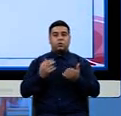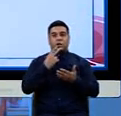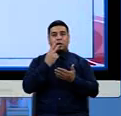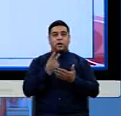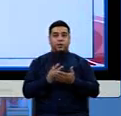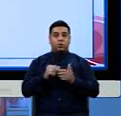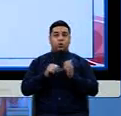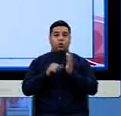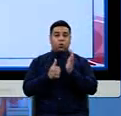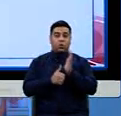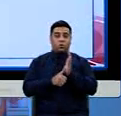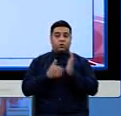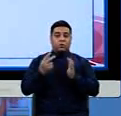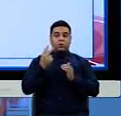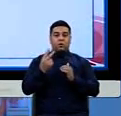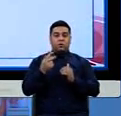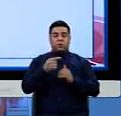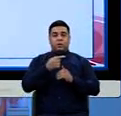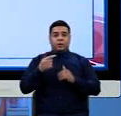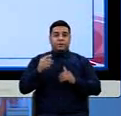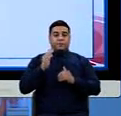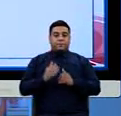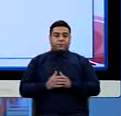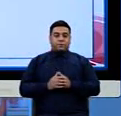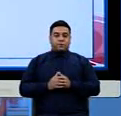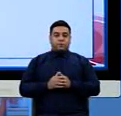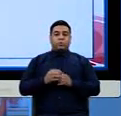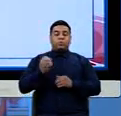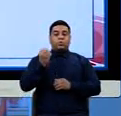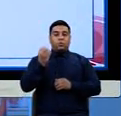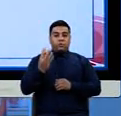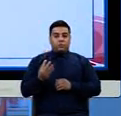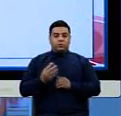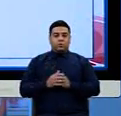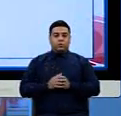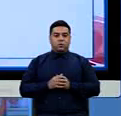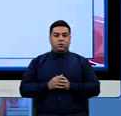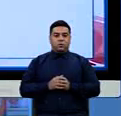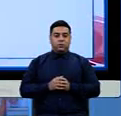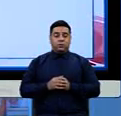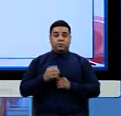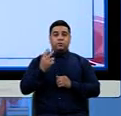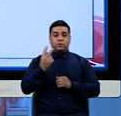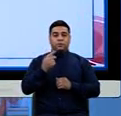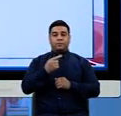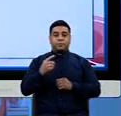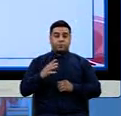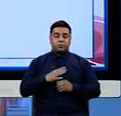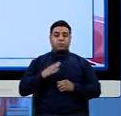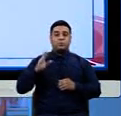Endi qaraymiz. 16 sonidan 2 sonini ayiramiz. 14. Mana 2 soni